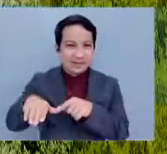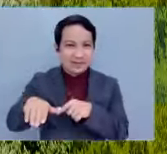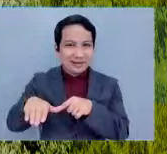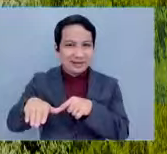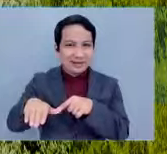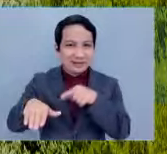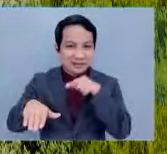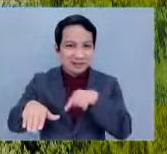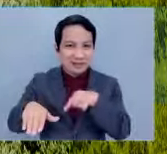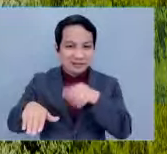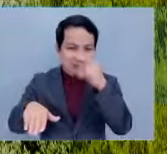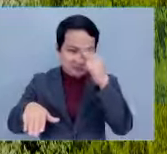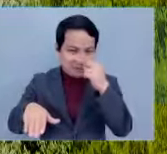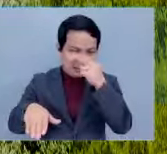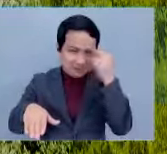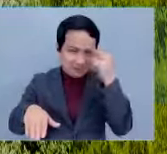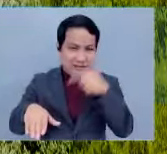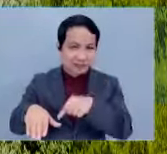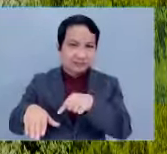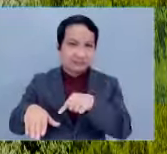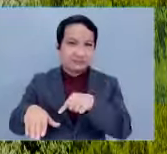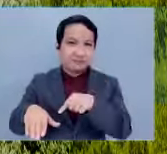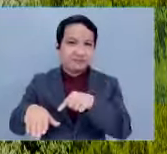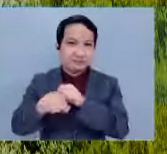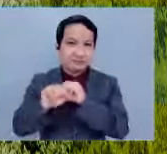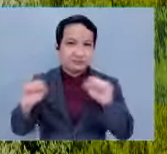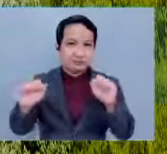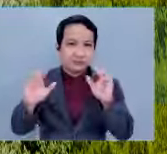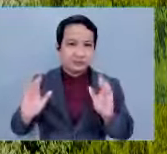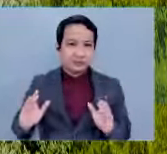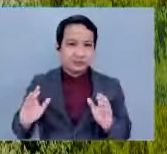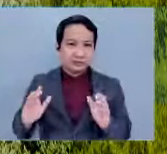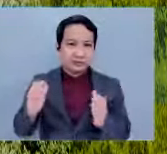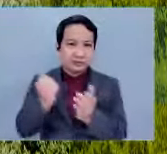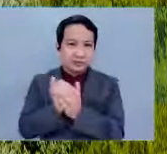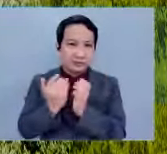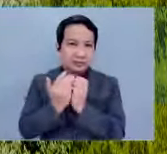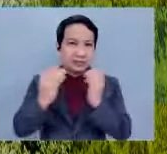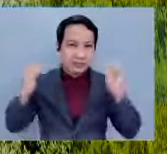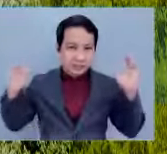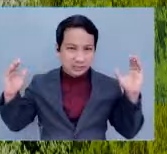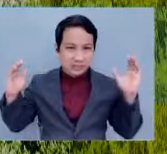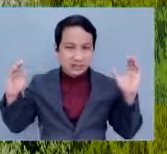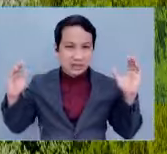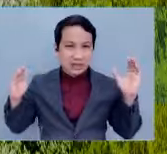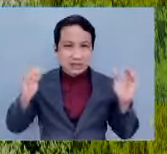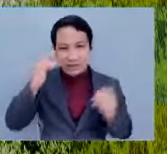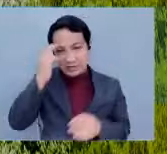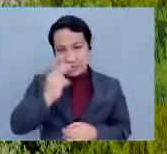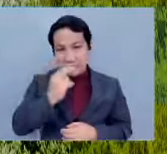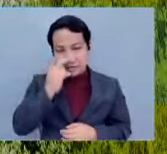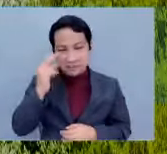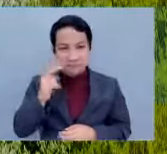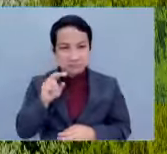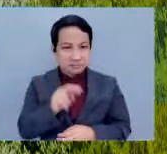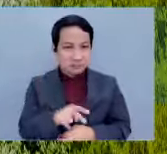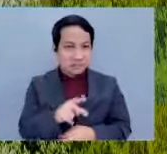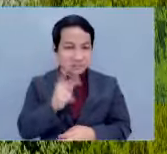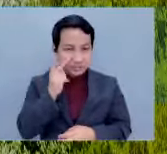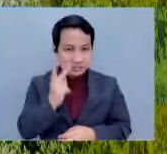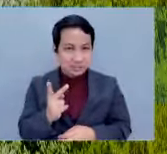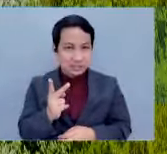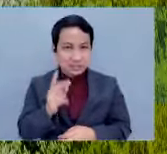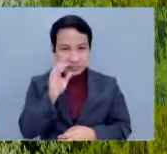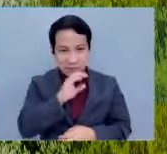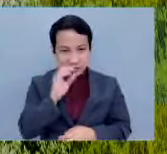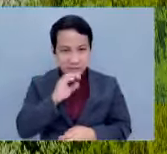mga Katoliko, ito yung batang tagapagligtas, ito yung ipapako sa krus. No, na, pero pag tinignan mo, sa Cebu at